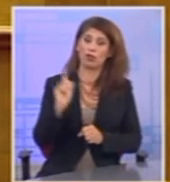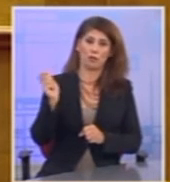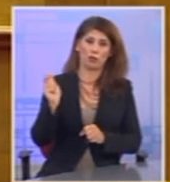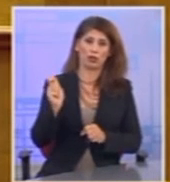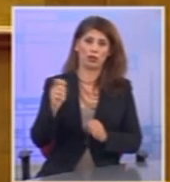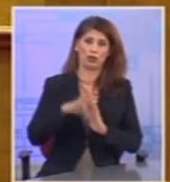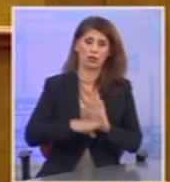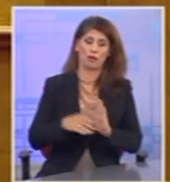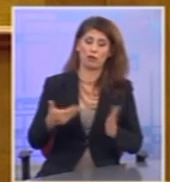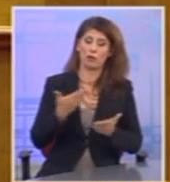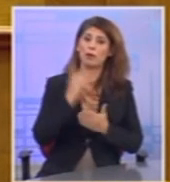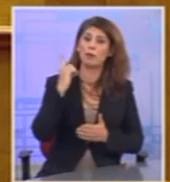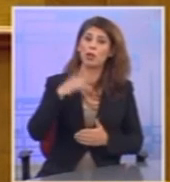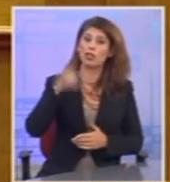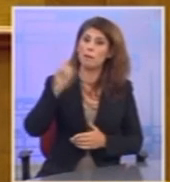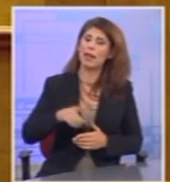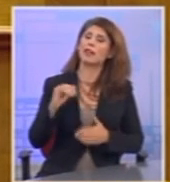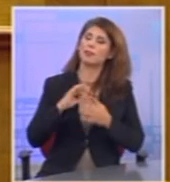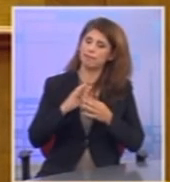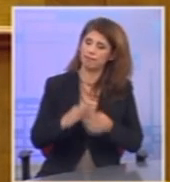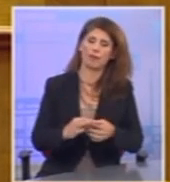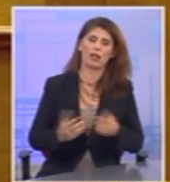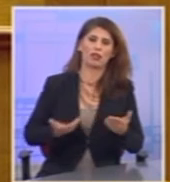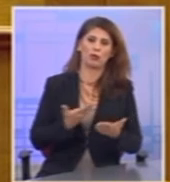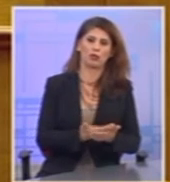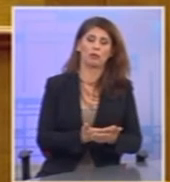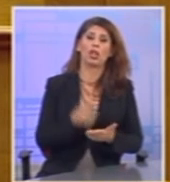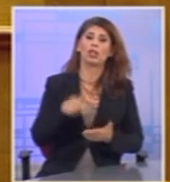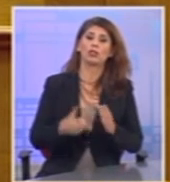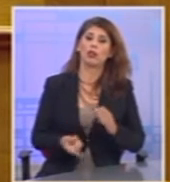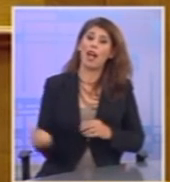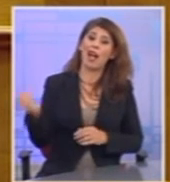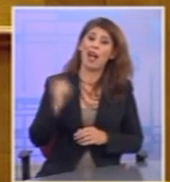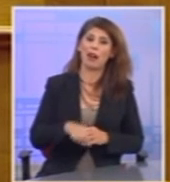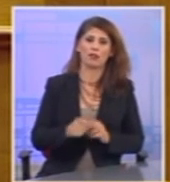Το προτείναμε από την πρώτη μέρα και συνεχίζουμε να το προτείνουμε. Πάμε όμως στις νέες πατάλες σας.